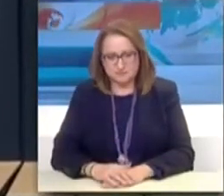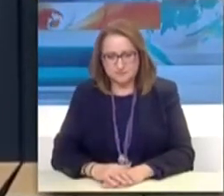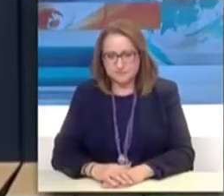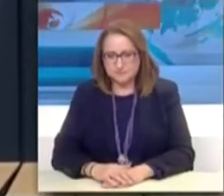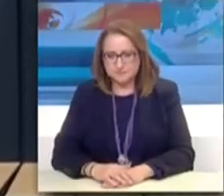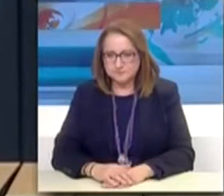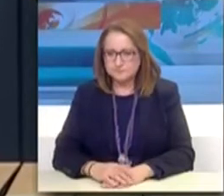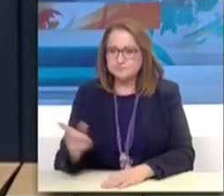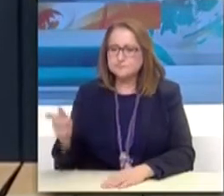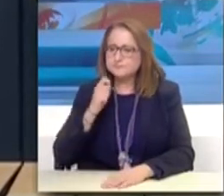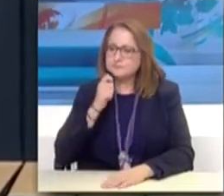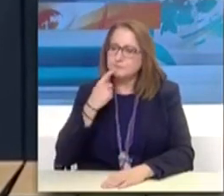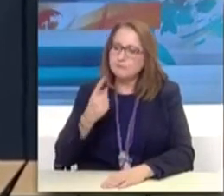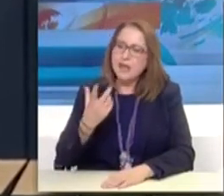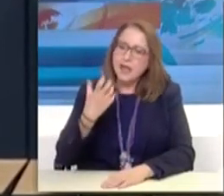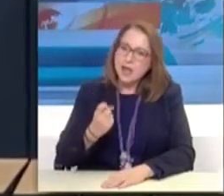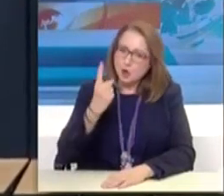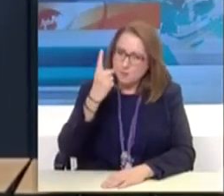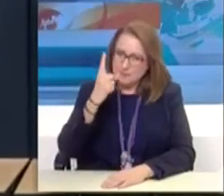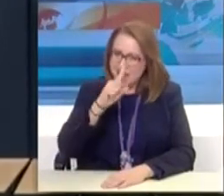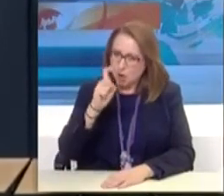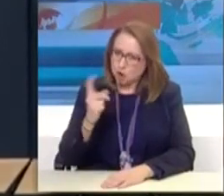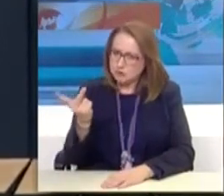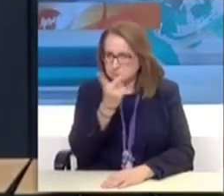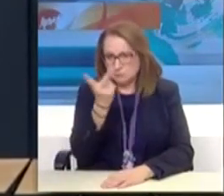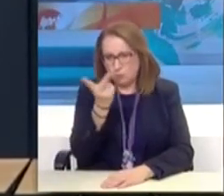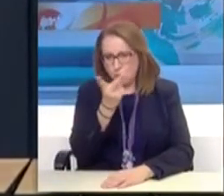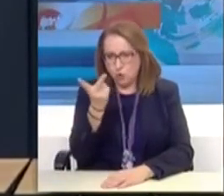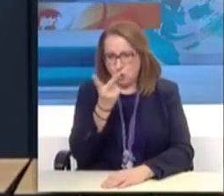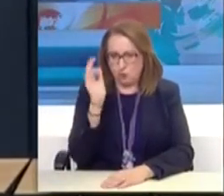Έχω μία ερώτηση που μπορεί να απαντηθεί και από τους δυο σας.